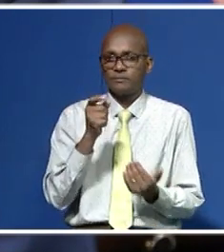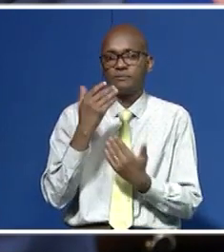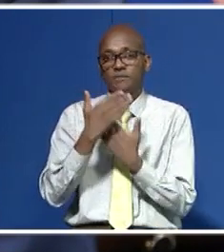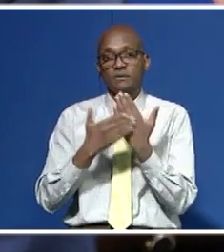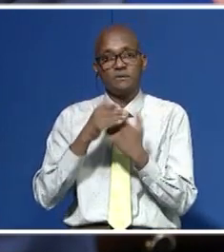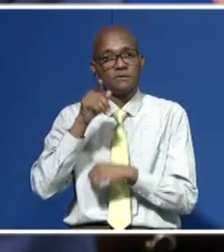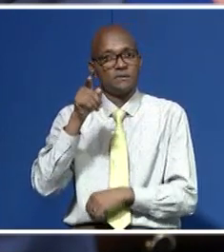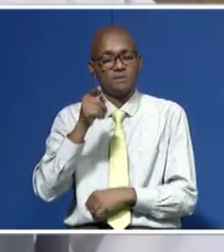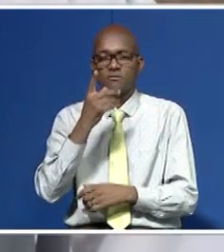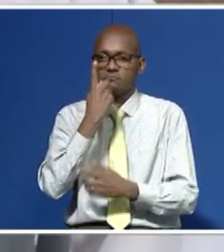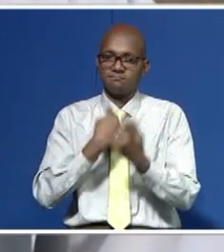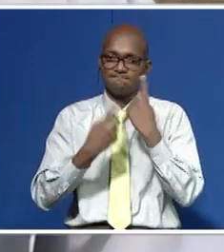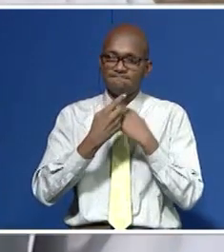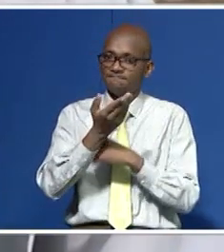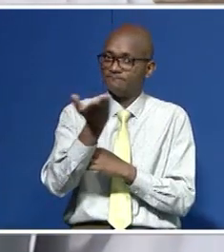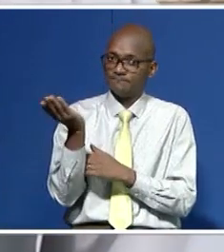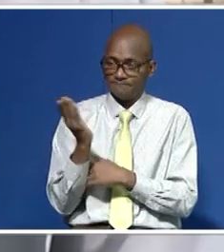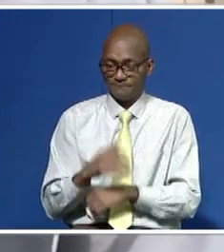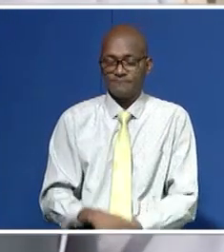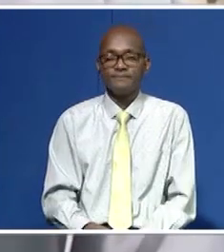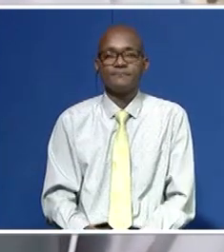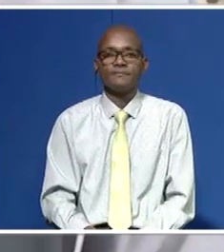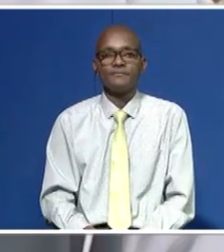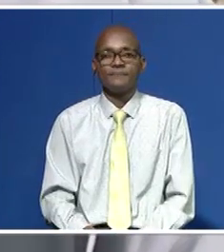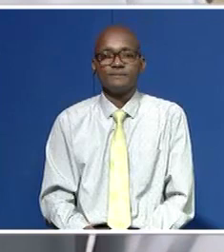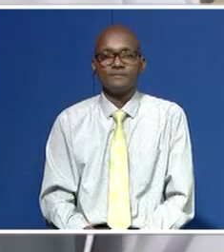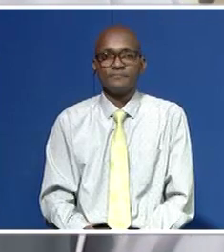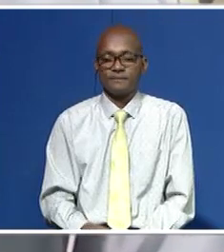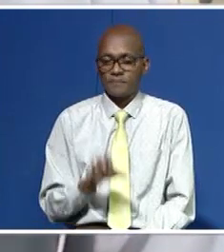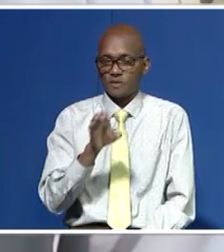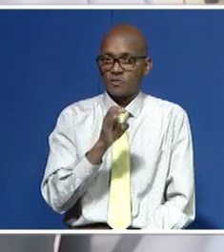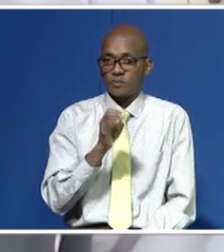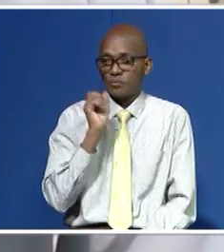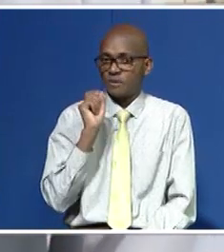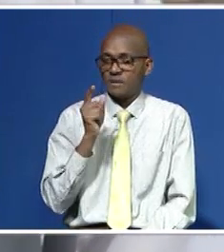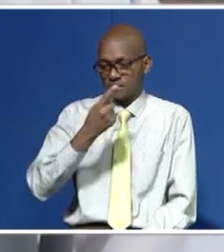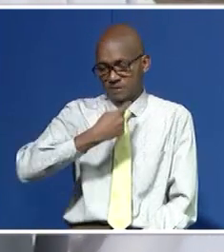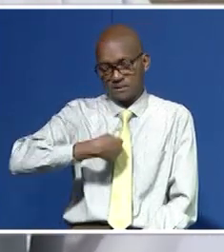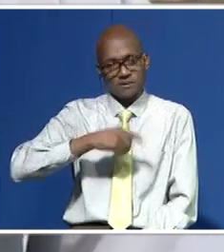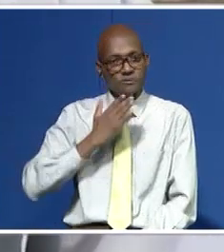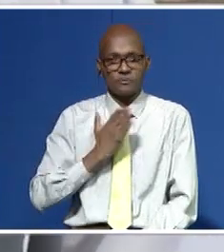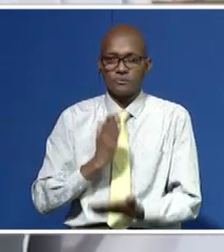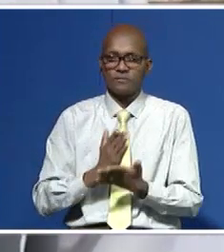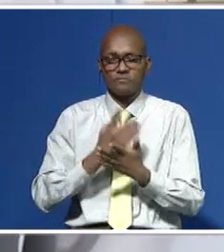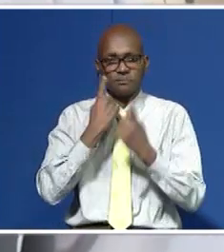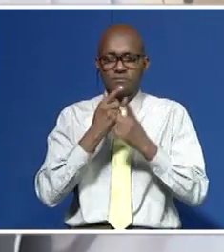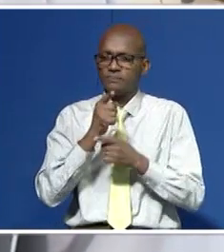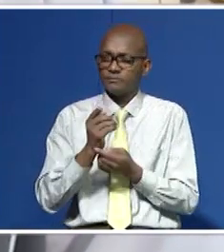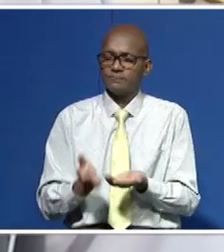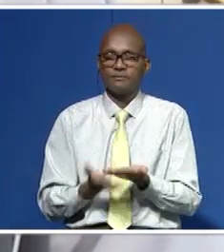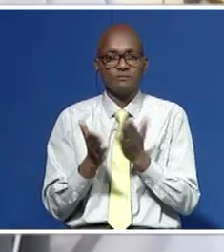huo wamemlilia. Kwa Iringa sisi tumeumia sana kwa sababu ni mtu ambaye kwa kweli amekuwa msaada mkubwa